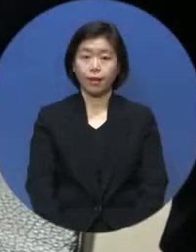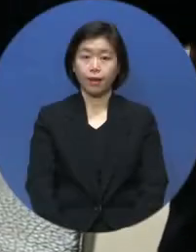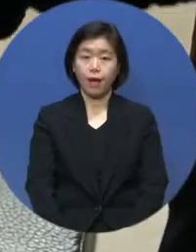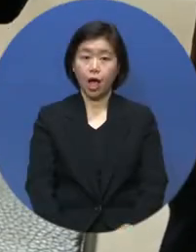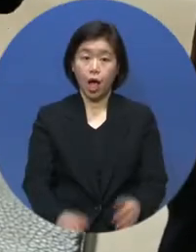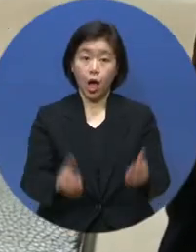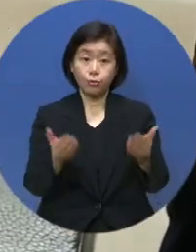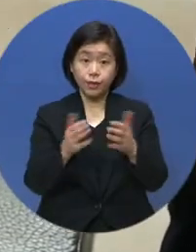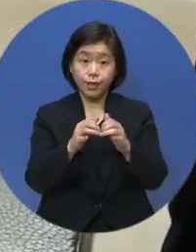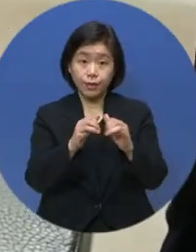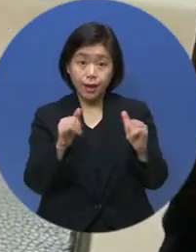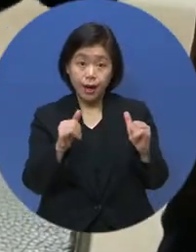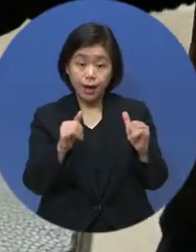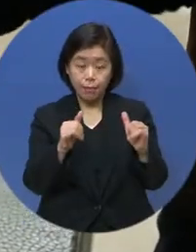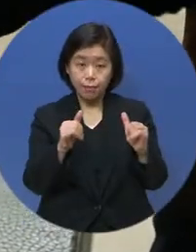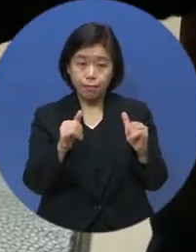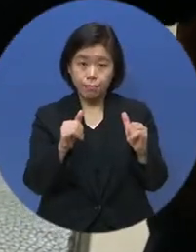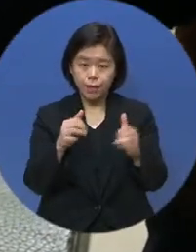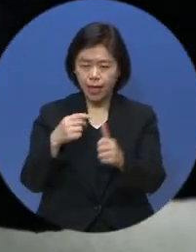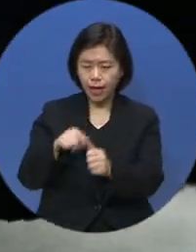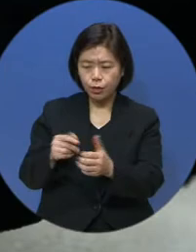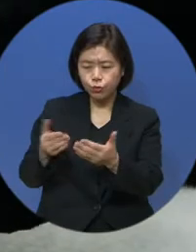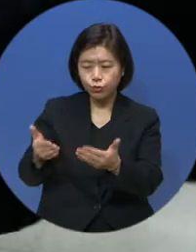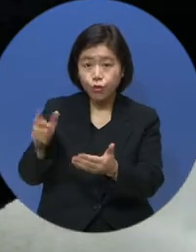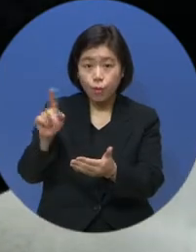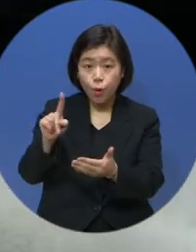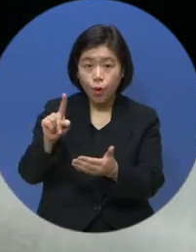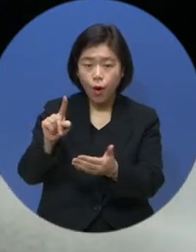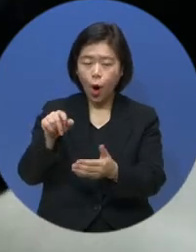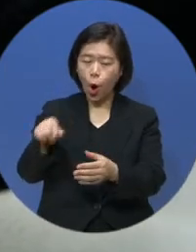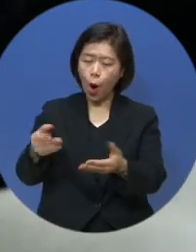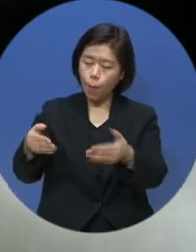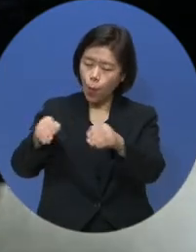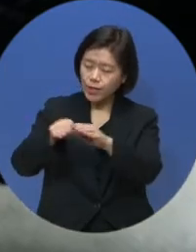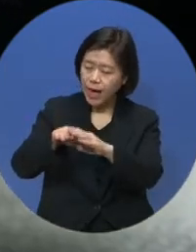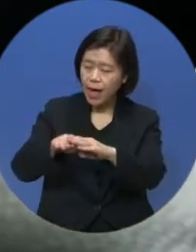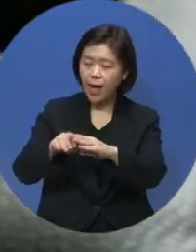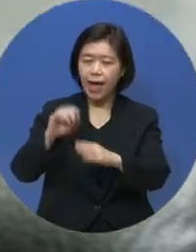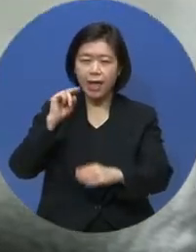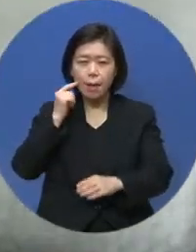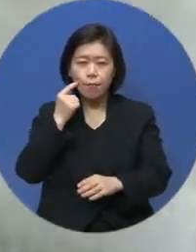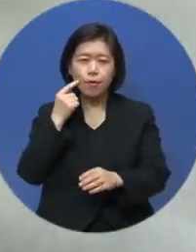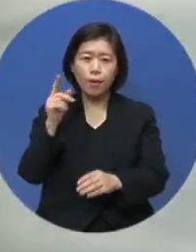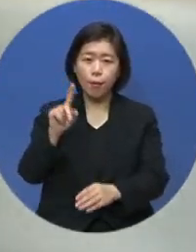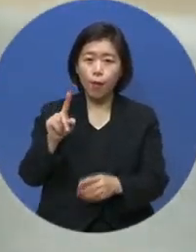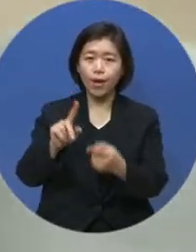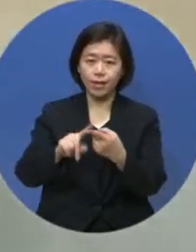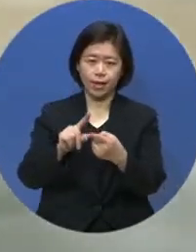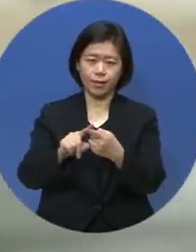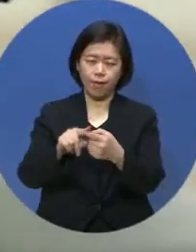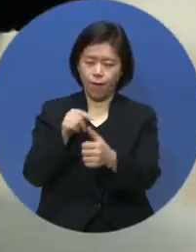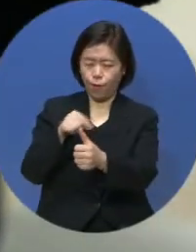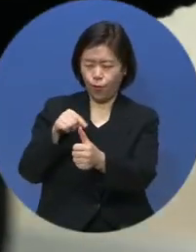학생들에게 제품을 포장하는 것부터 빼놓지 않고 노하우를 전수하는 희은 씨.